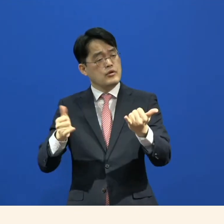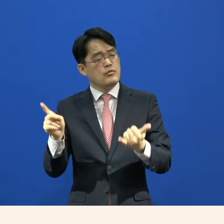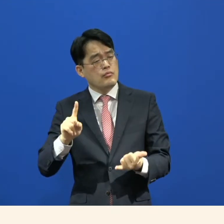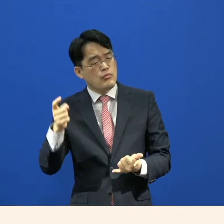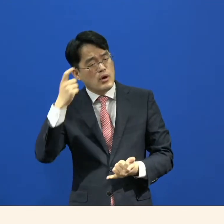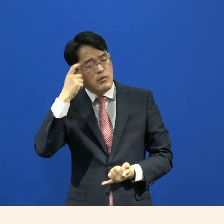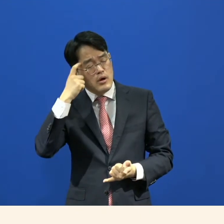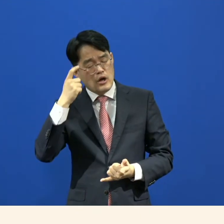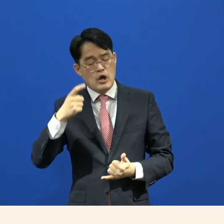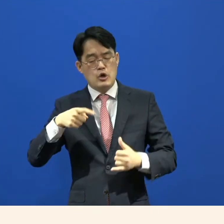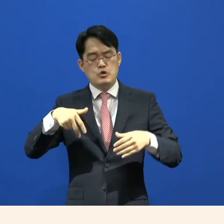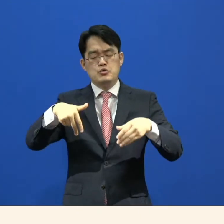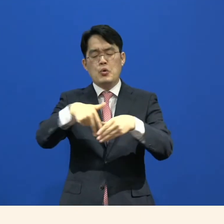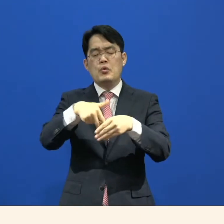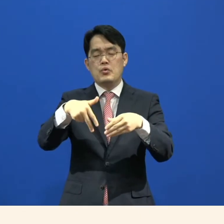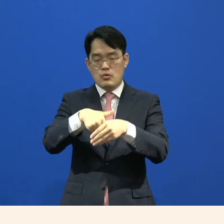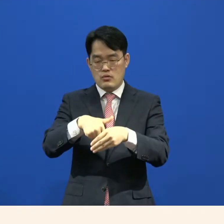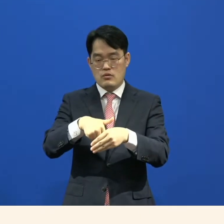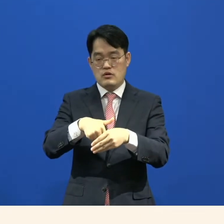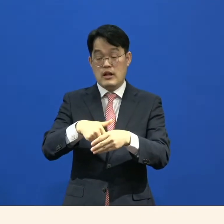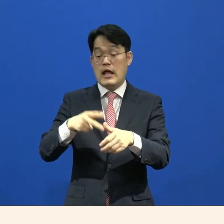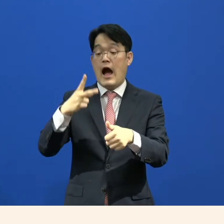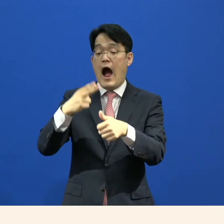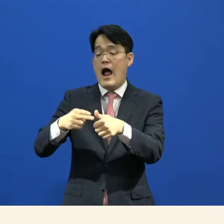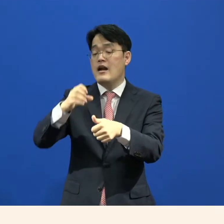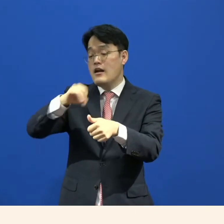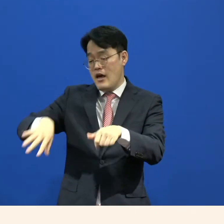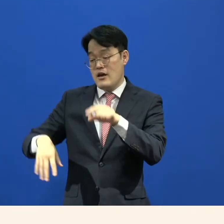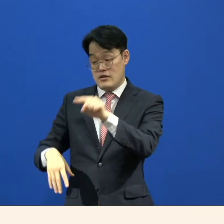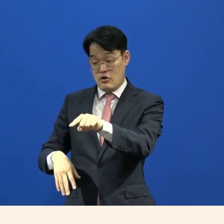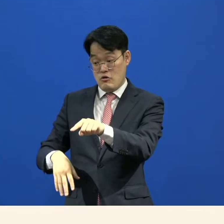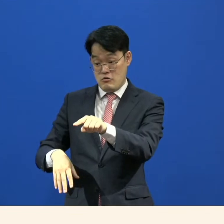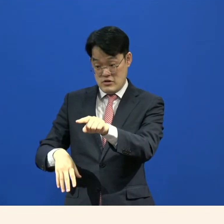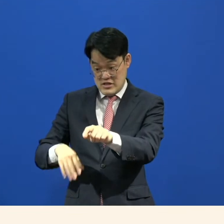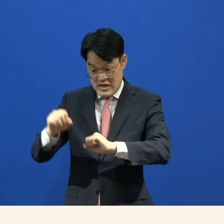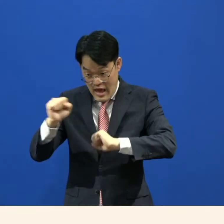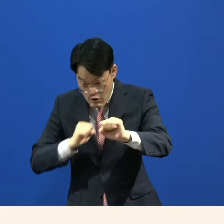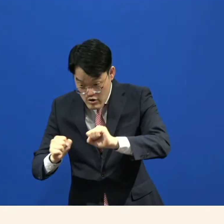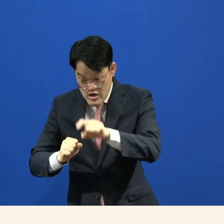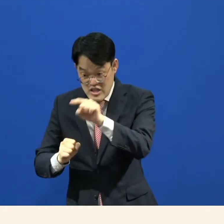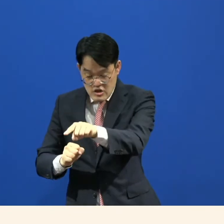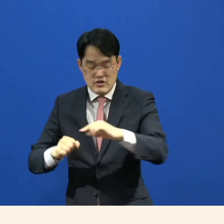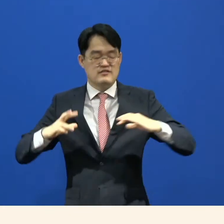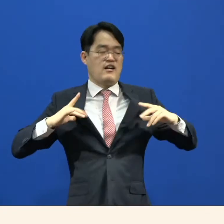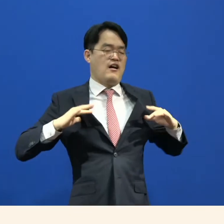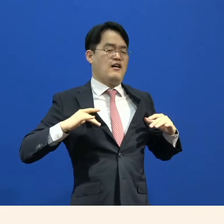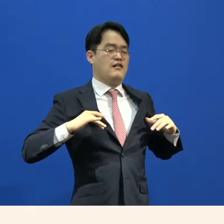종교가 여러분 과시적인 형태로 변질될 위험성이 늘 있습니다.